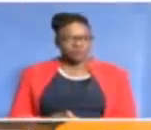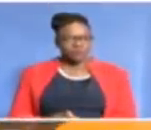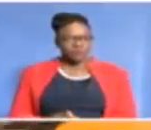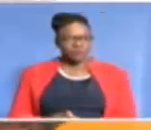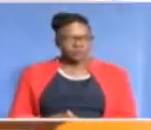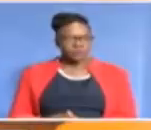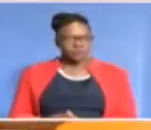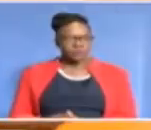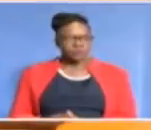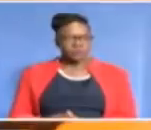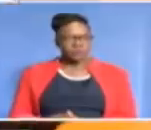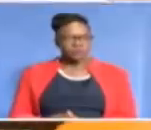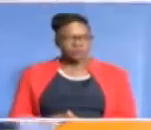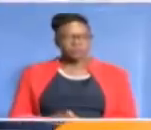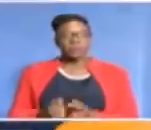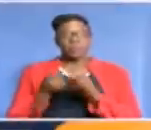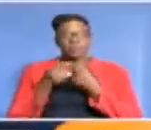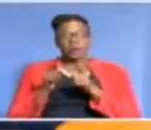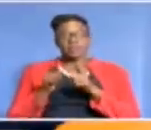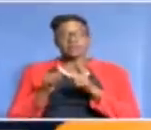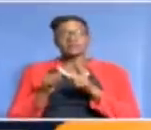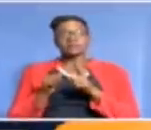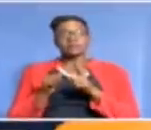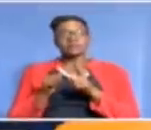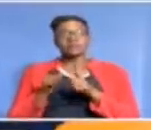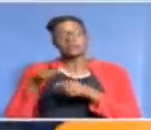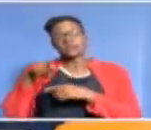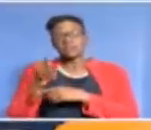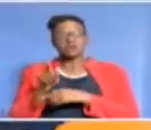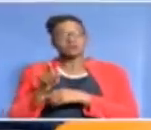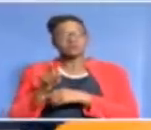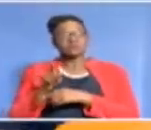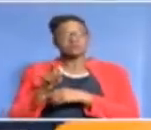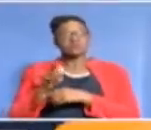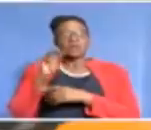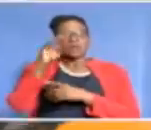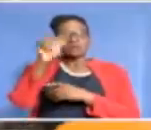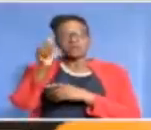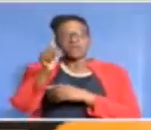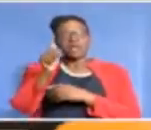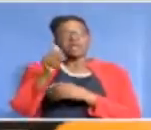Lakini hata gesi hii ya pilipili haikusitisha azimio la wawakilishi wodi.